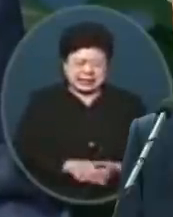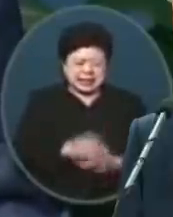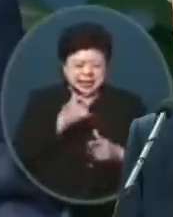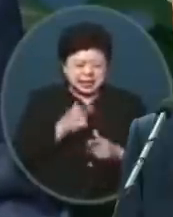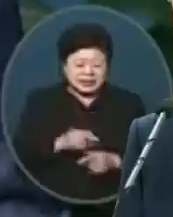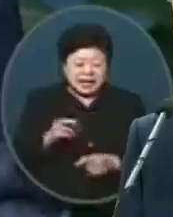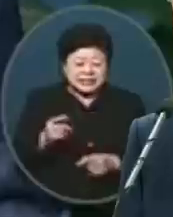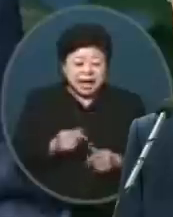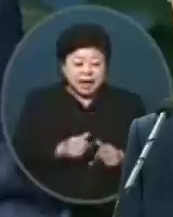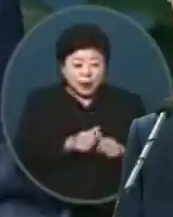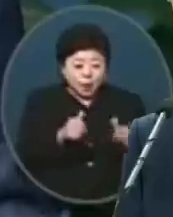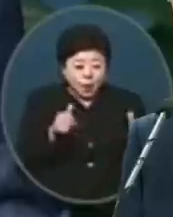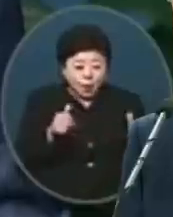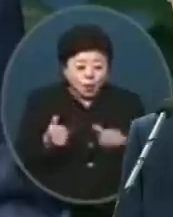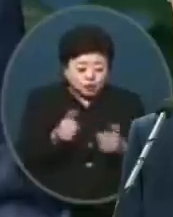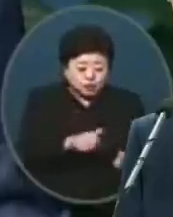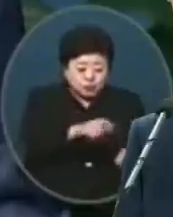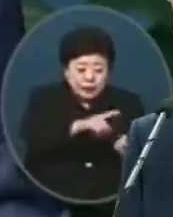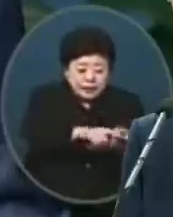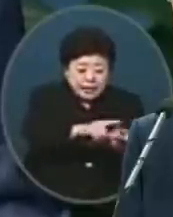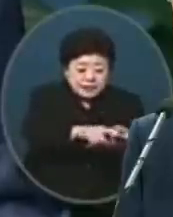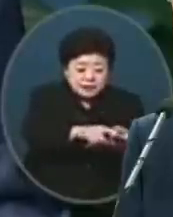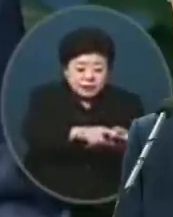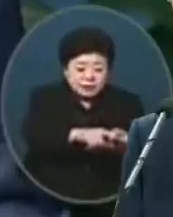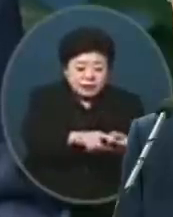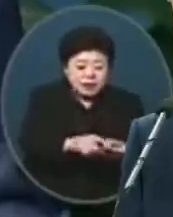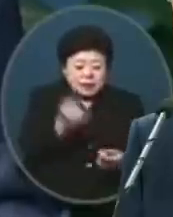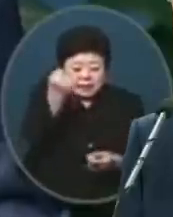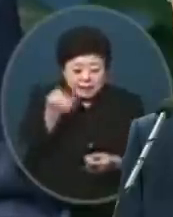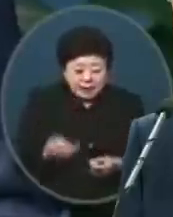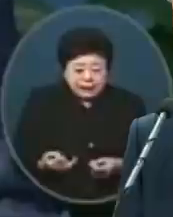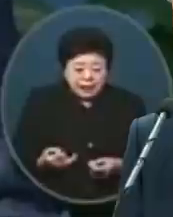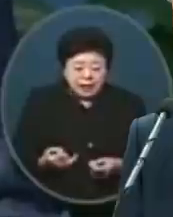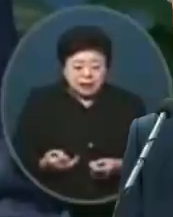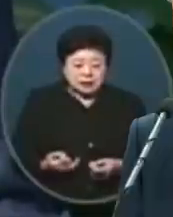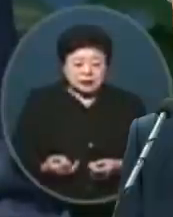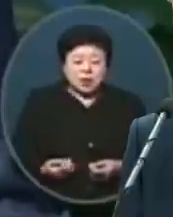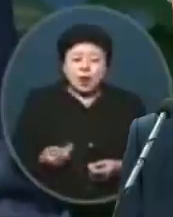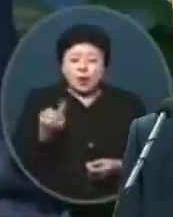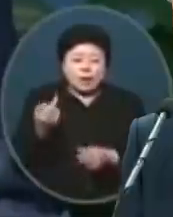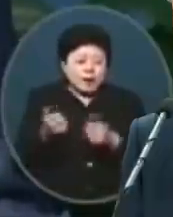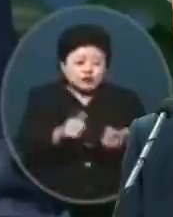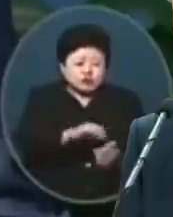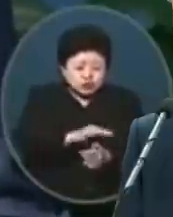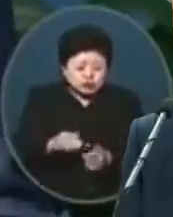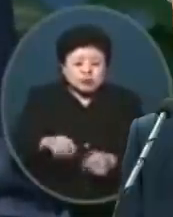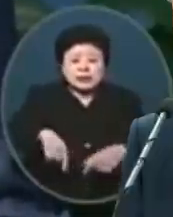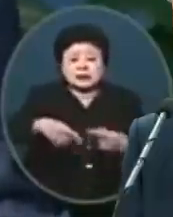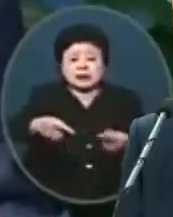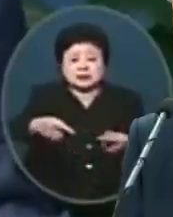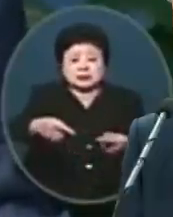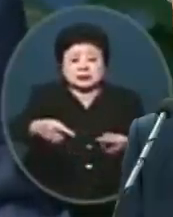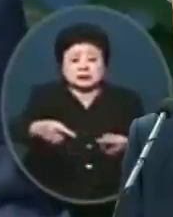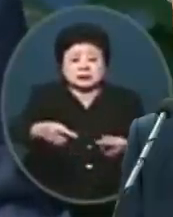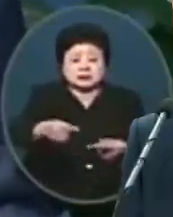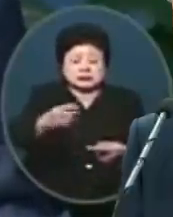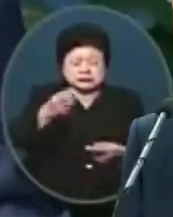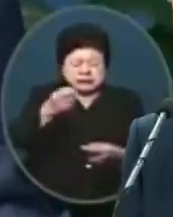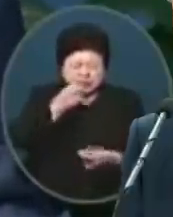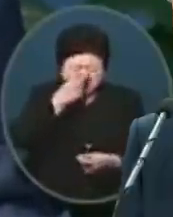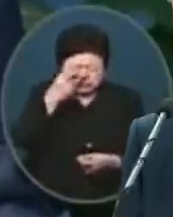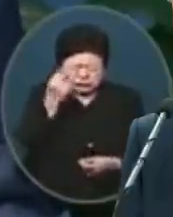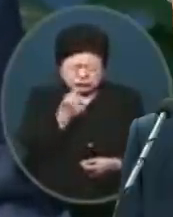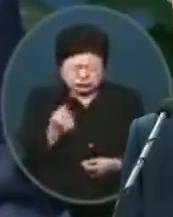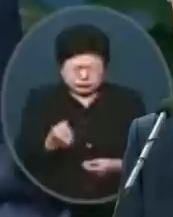나사로의 죽음에 대해 보면 마리아와 마르다의 오라버니 나사로와 죽어 무덤에 들어가서 나흘이 되어 썩은